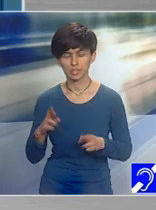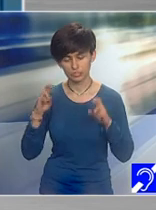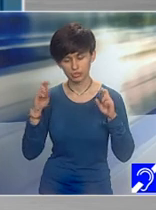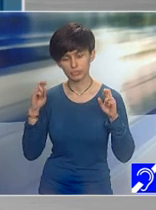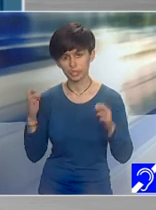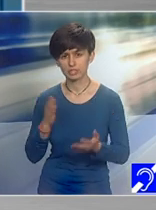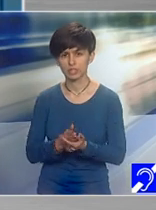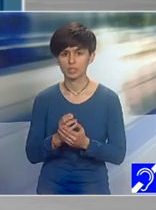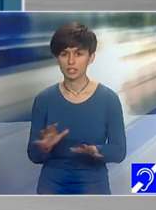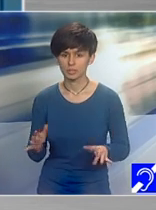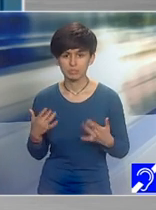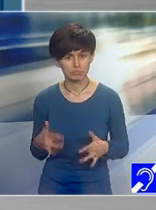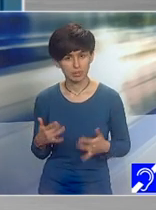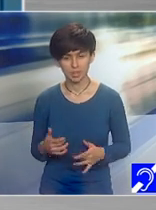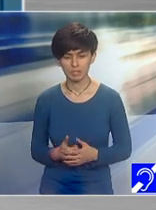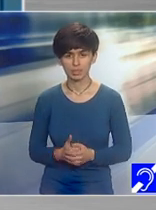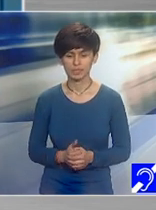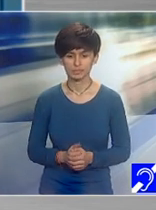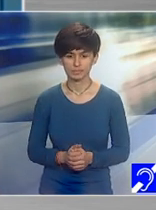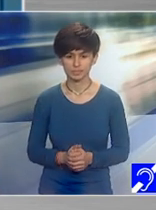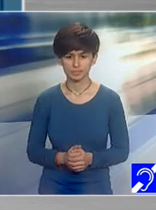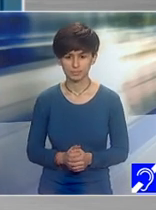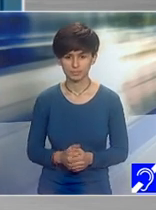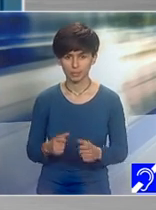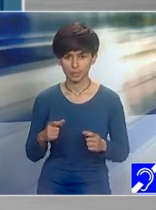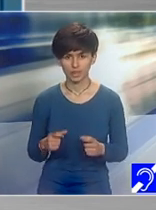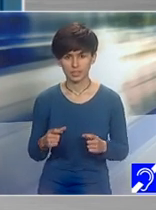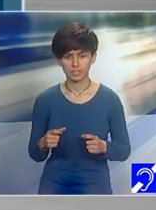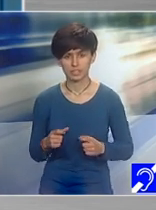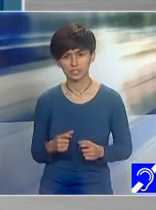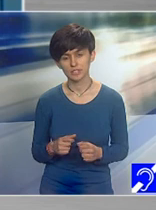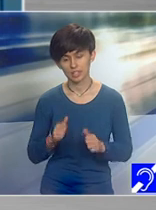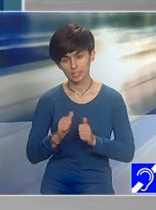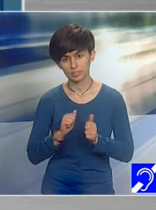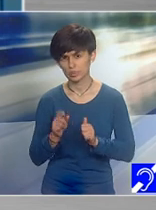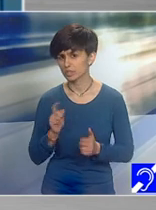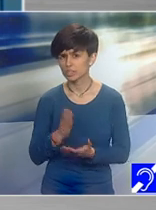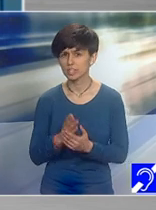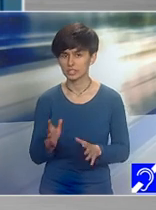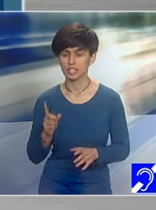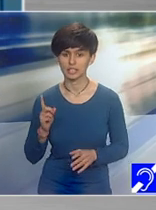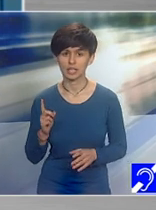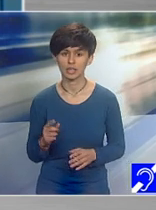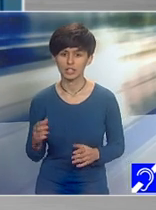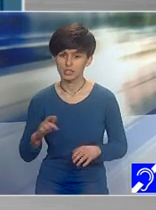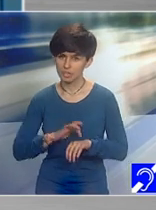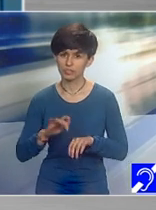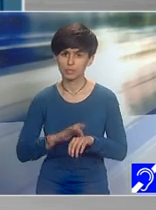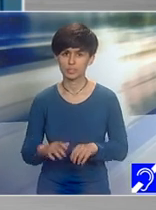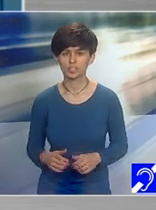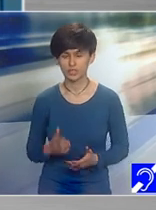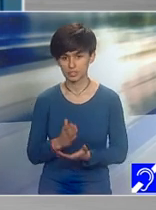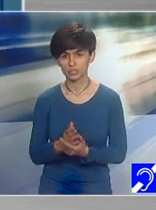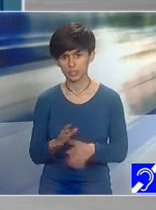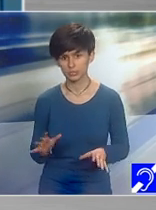dacă sediul inspectoratului e aproape gata, iar sala de sport a rămas în urmă. Dar vom insista în așa fel încât să fie gata acea sală de sport.